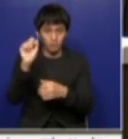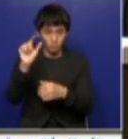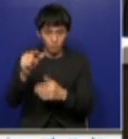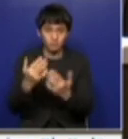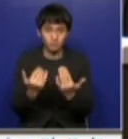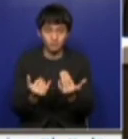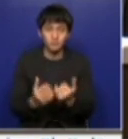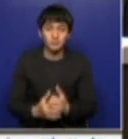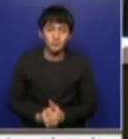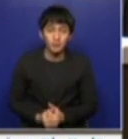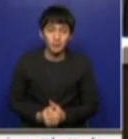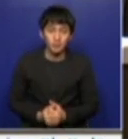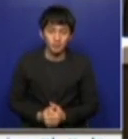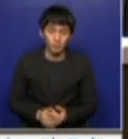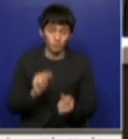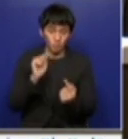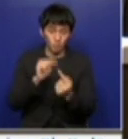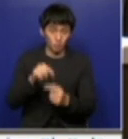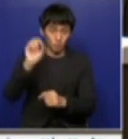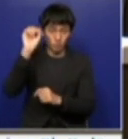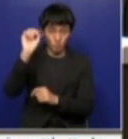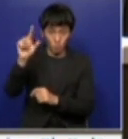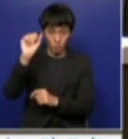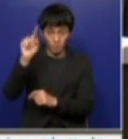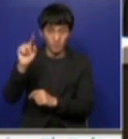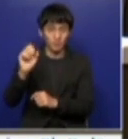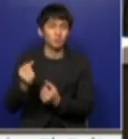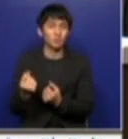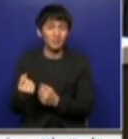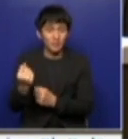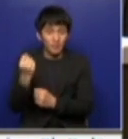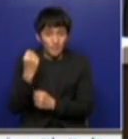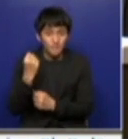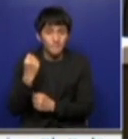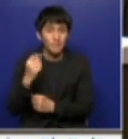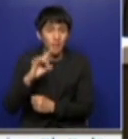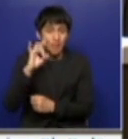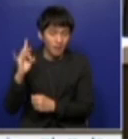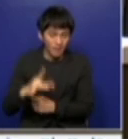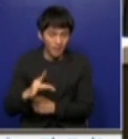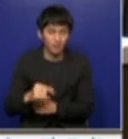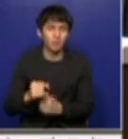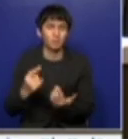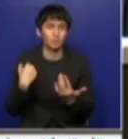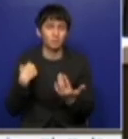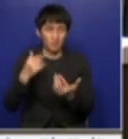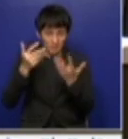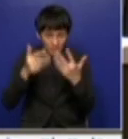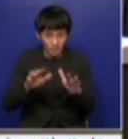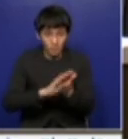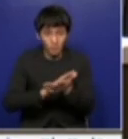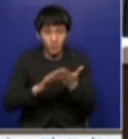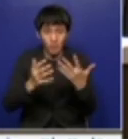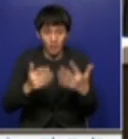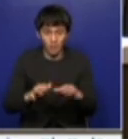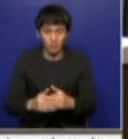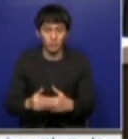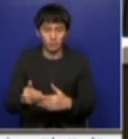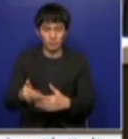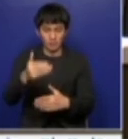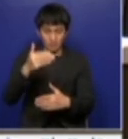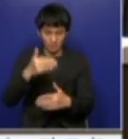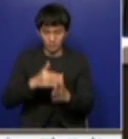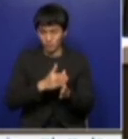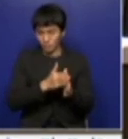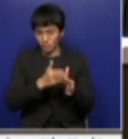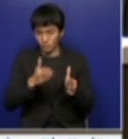ก็มีการยกเลิกประกาศสถานการณ์ฉุกเฉินร้ายแรงเมื่อวันที่ 22เวลา 12นาฬิกาก็เพราะฉะนั้นหลังจากวันนั้นเป็นต้นมาใน